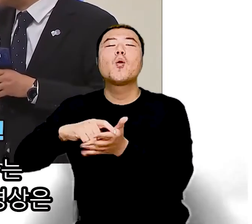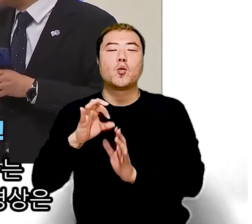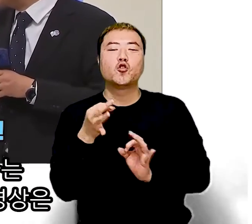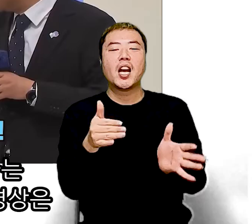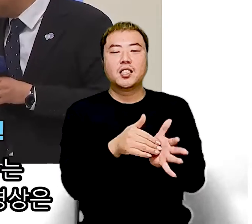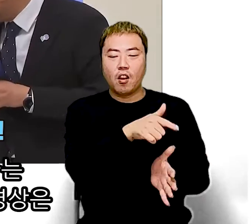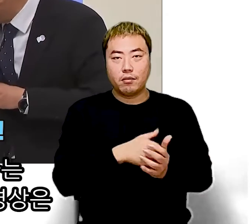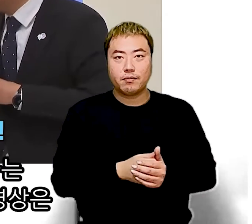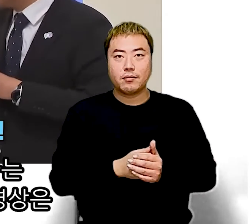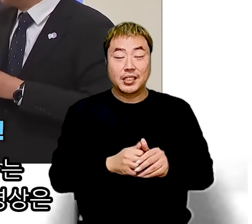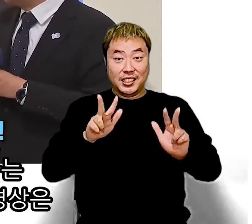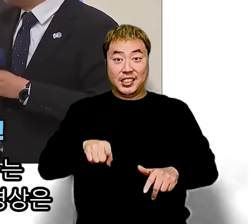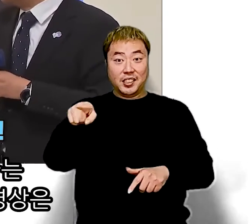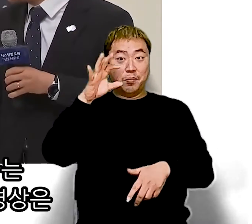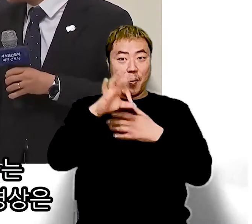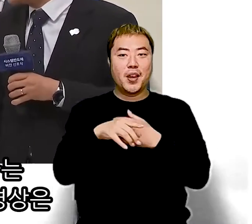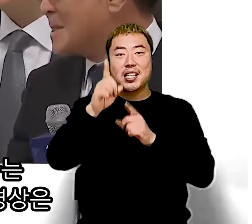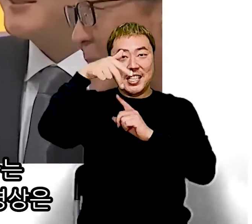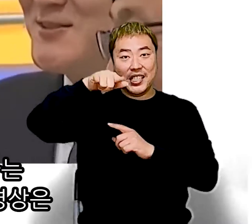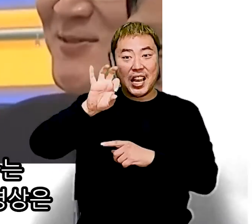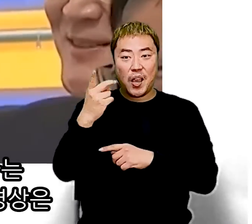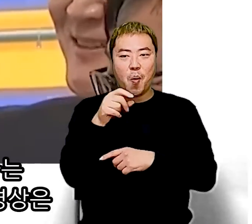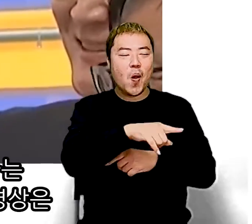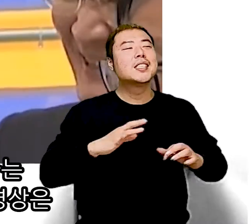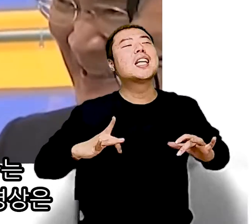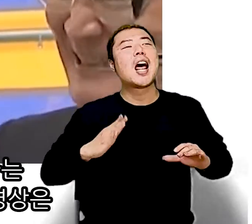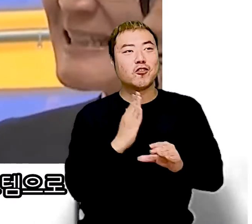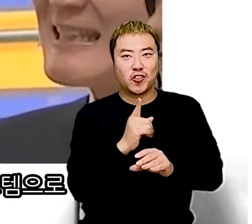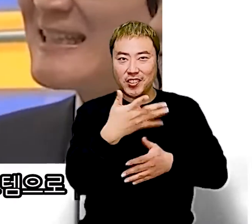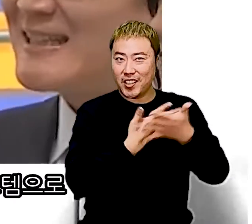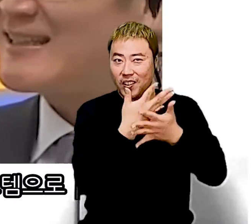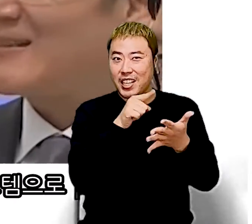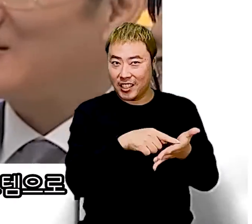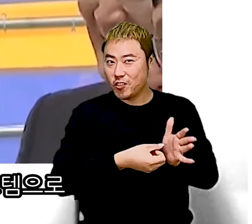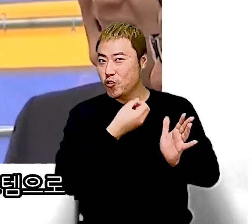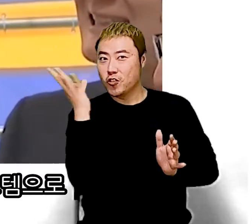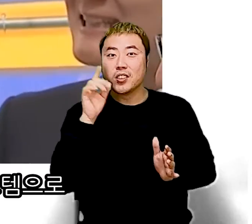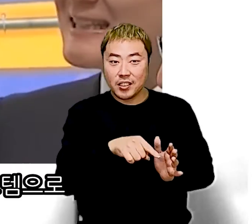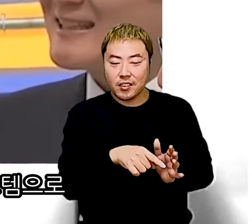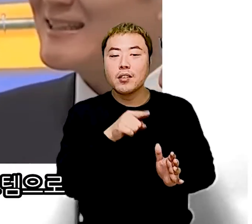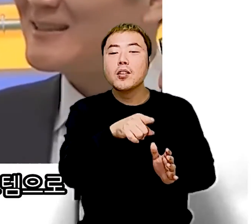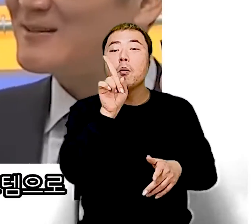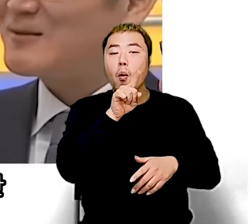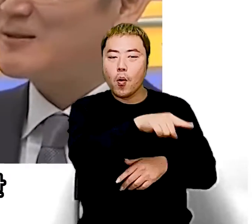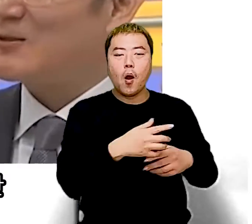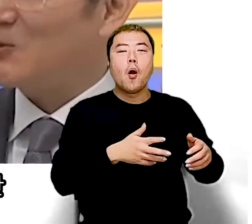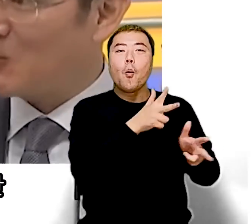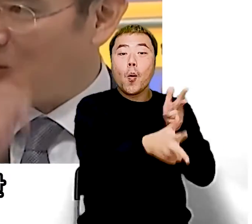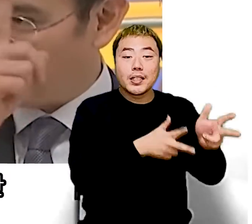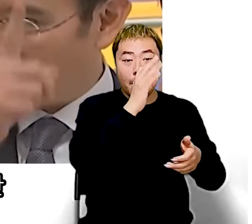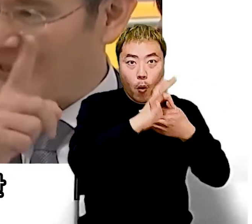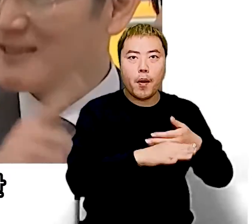문재인 대통령에게 자랑하는 이재용이라며 유명해진 이 영상은 모든 공정이 스마트 제어 시스템으로